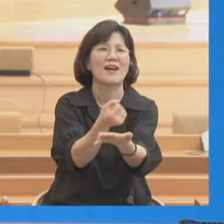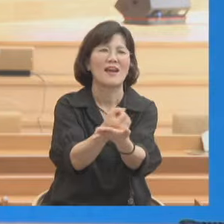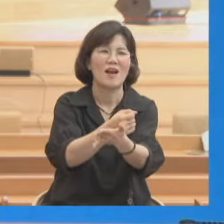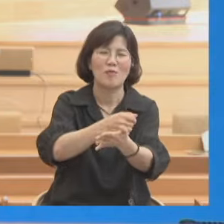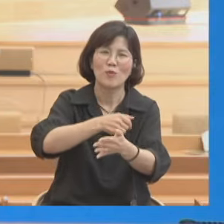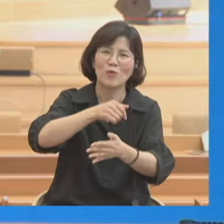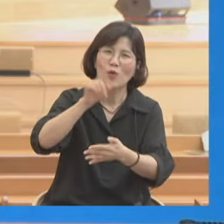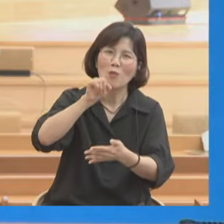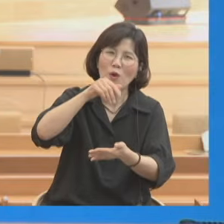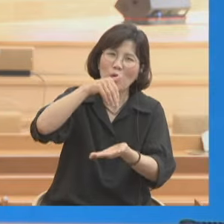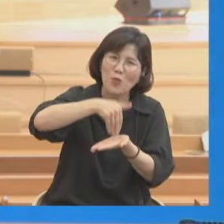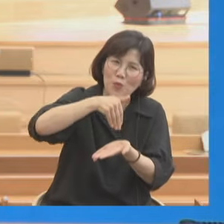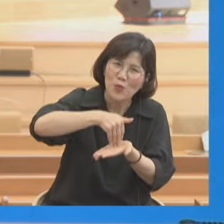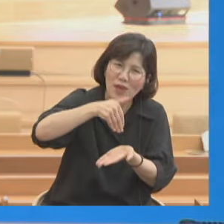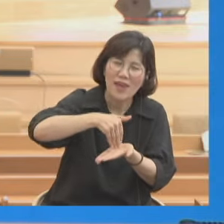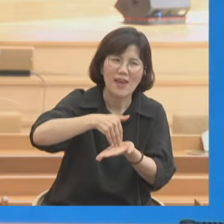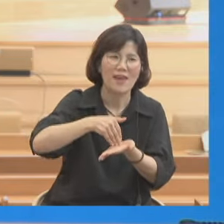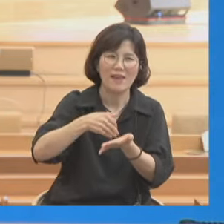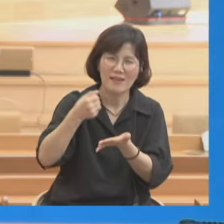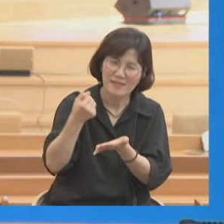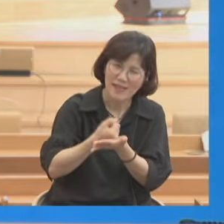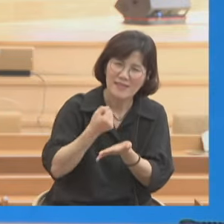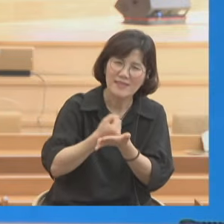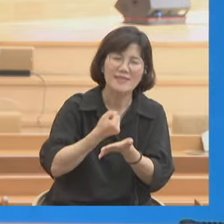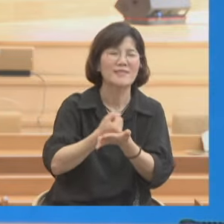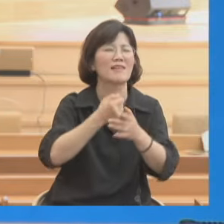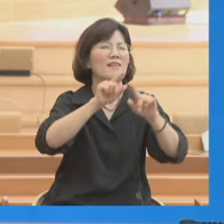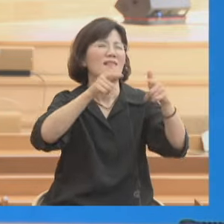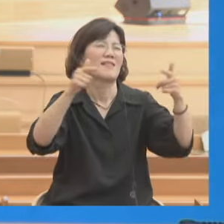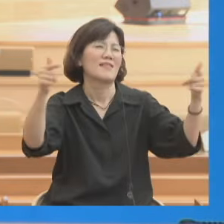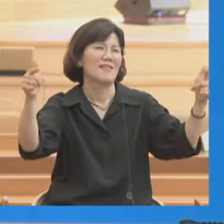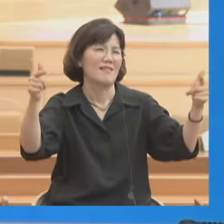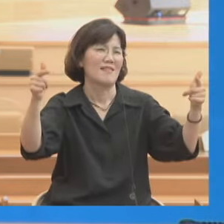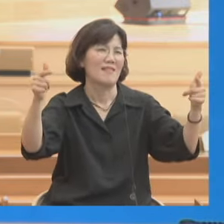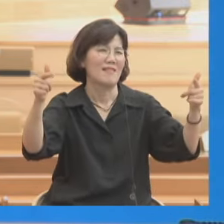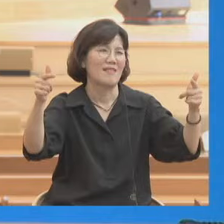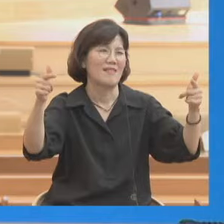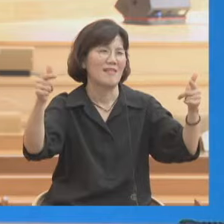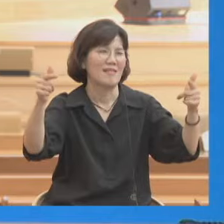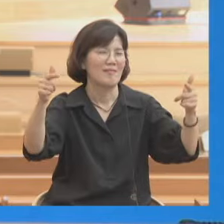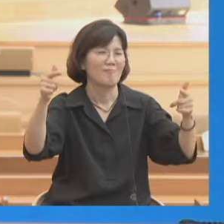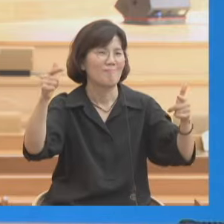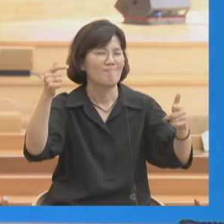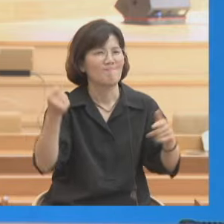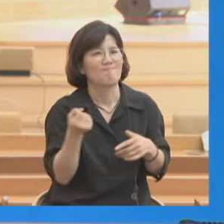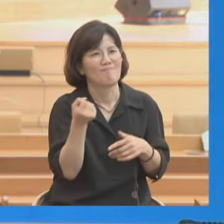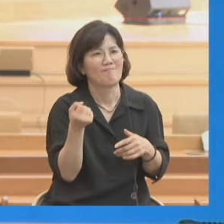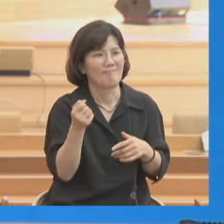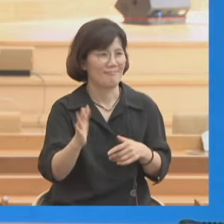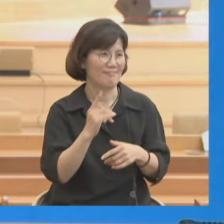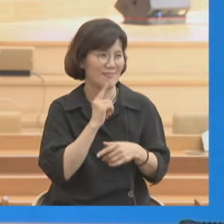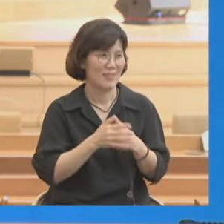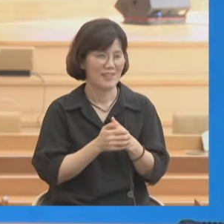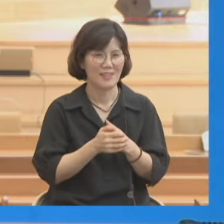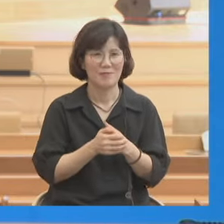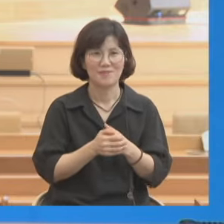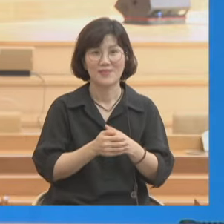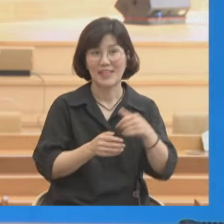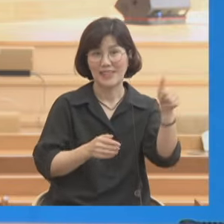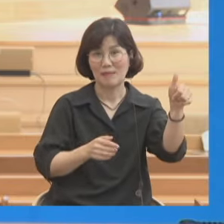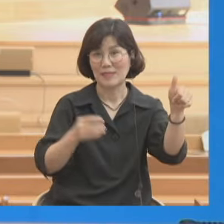후회, 탄시, 그런 것들에 푹 빠지게 되어지죠. 그래서 남녀가 서로 느끼는 게